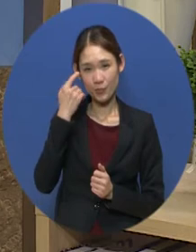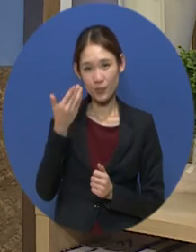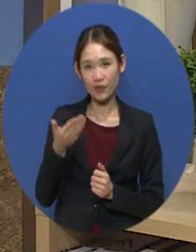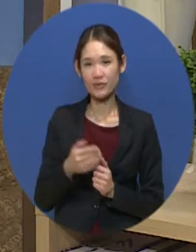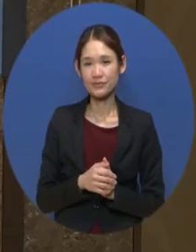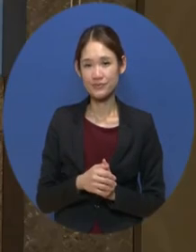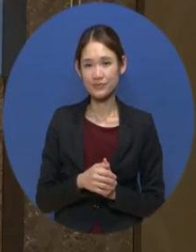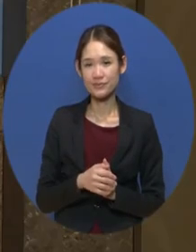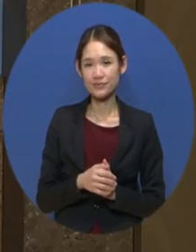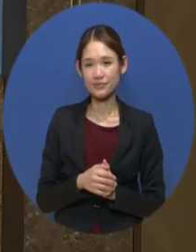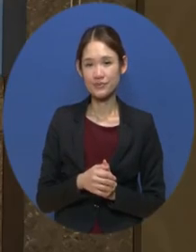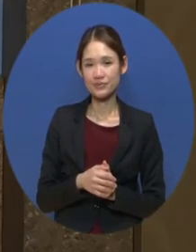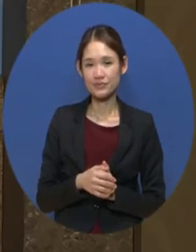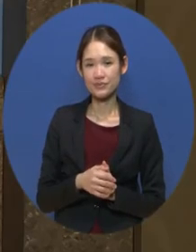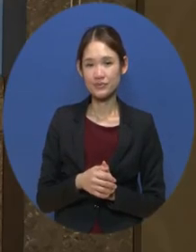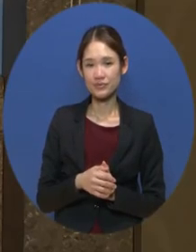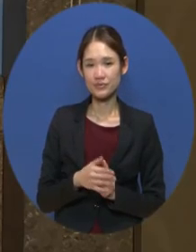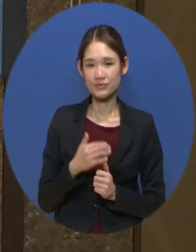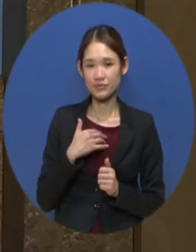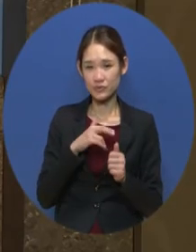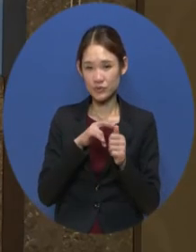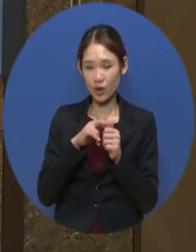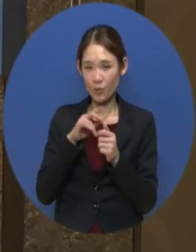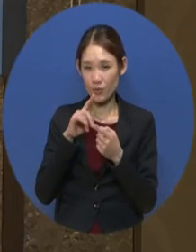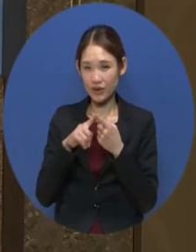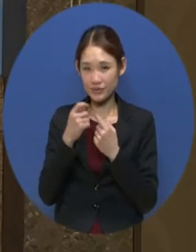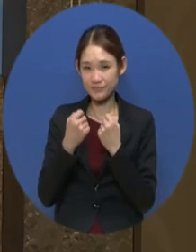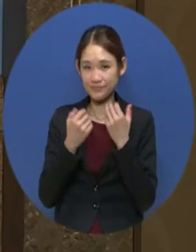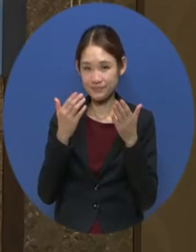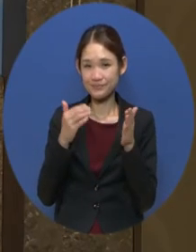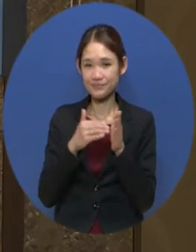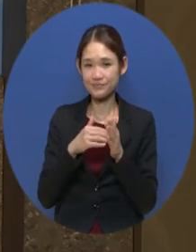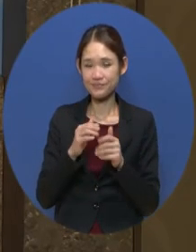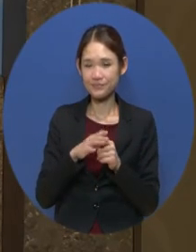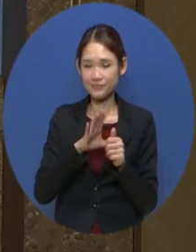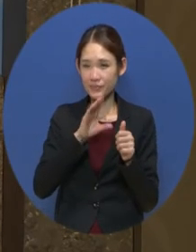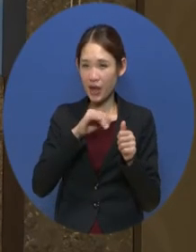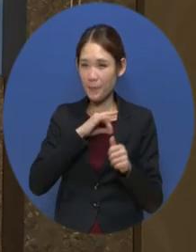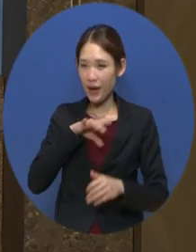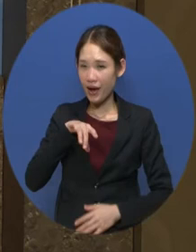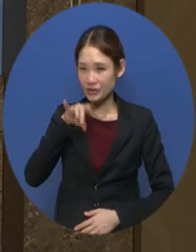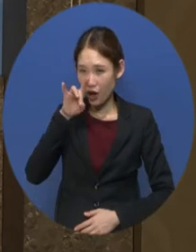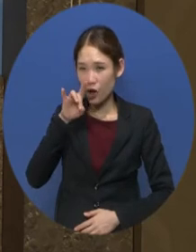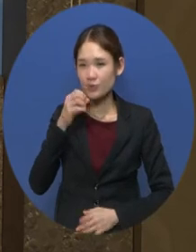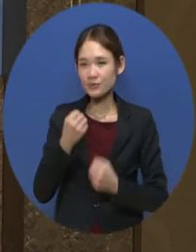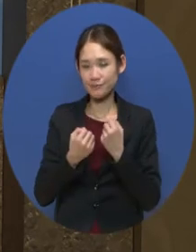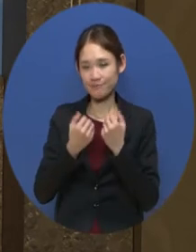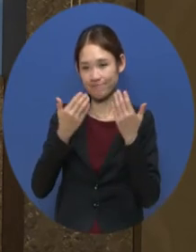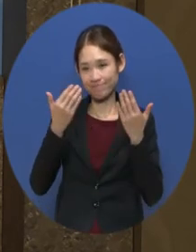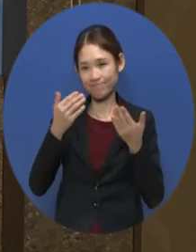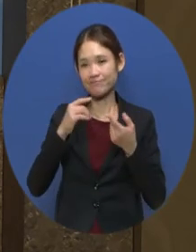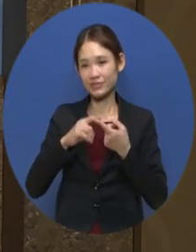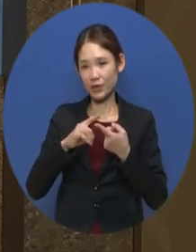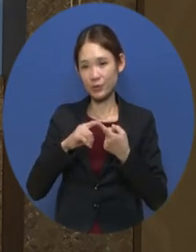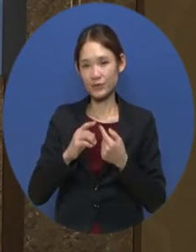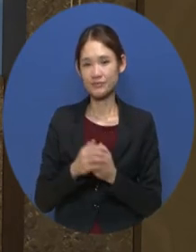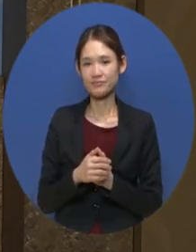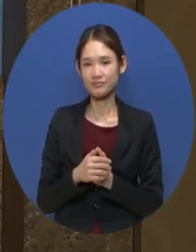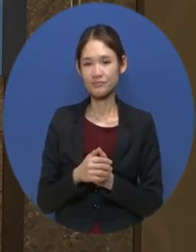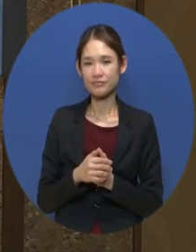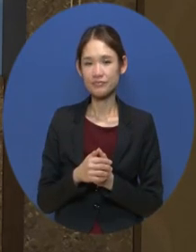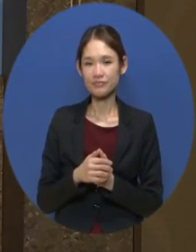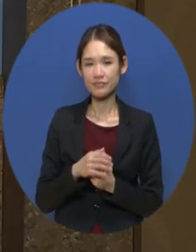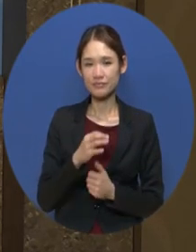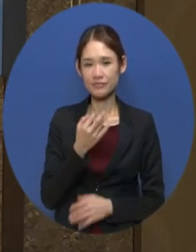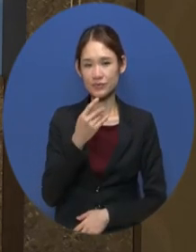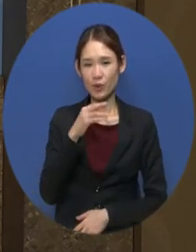네. 있으실까요? 저희가 이제 정보에 대해서만 말씀드렸잖아요. 네. 처음에. 처음에 방송 처음에 말씀드렸던 것처럼